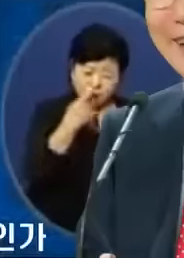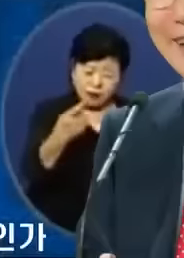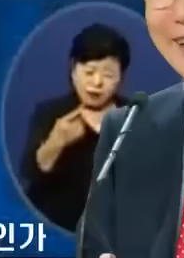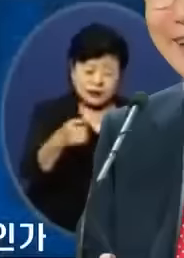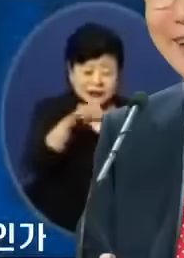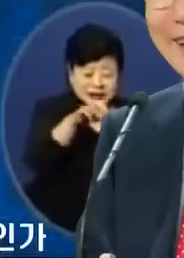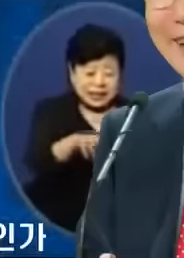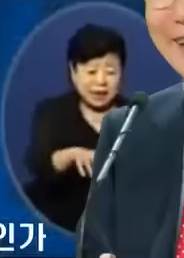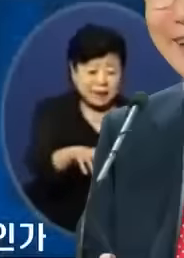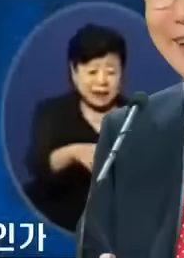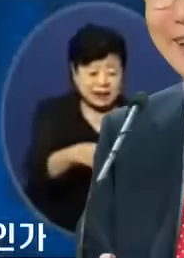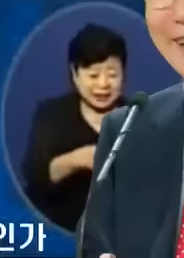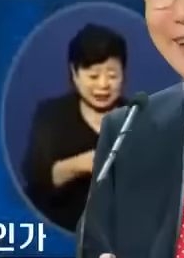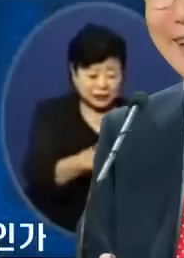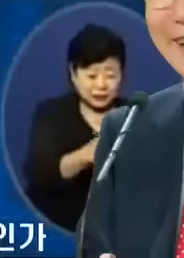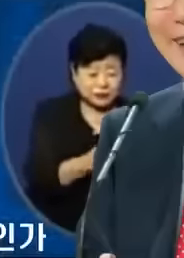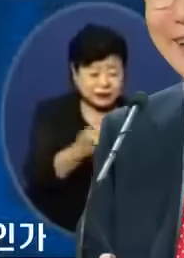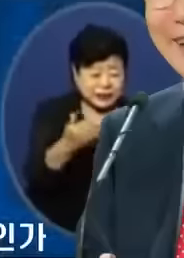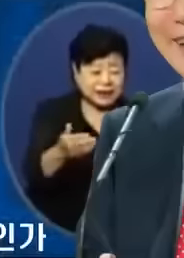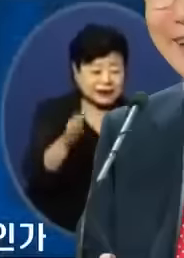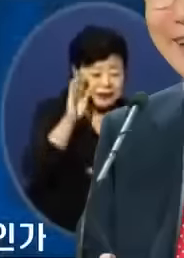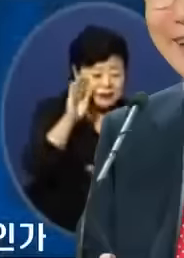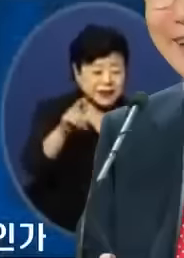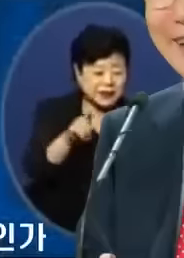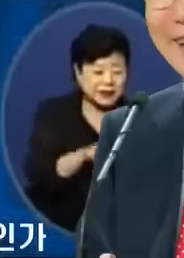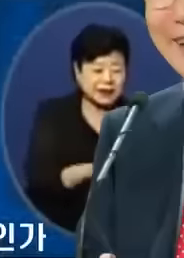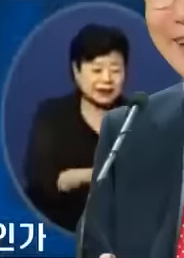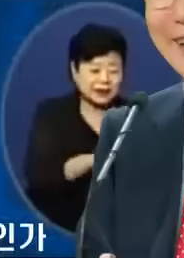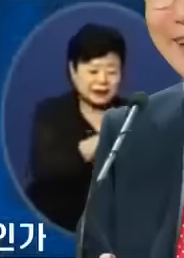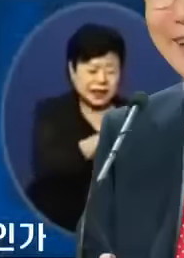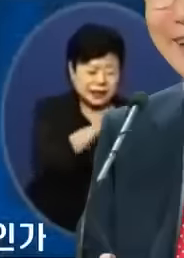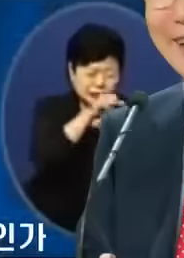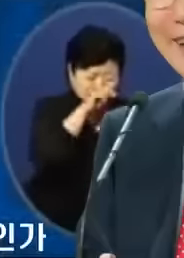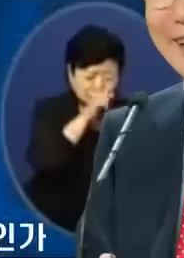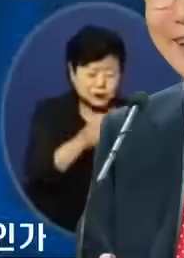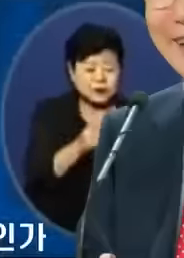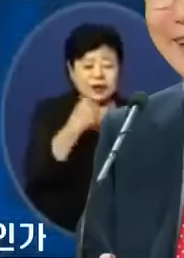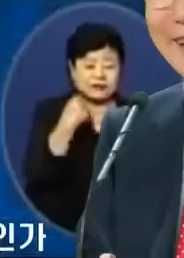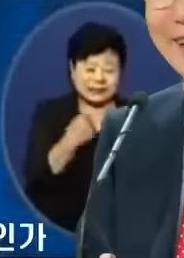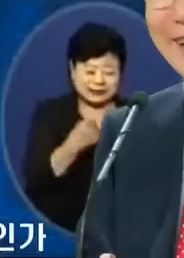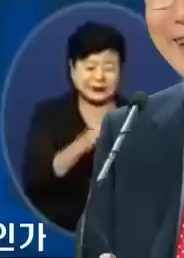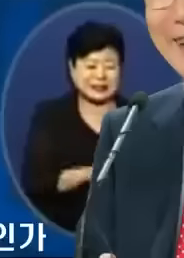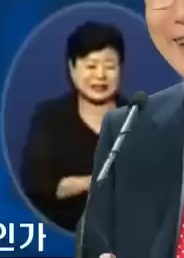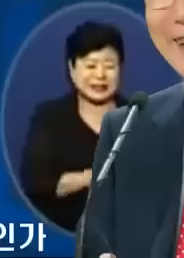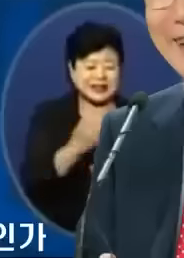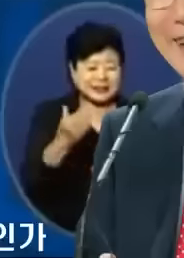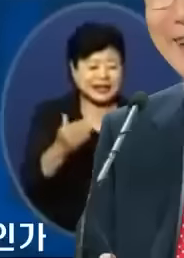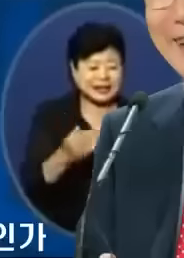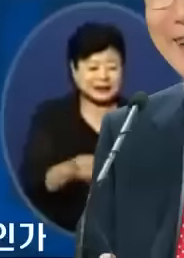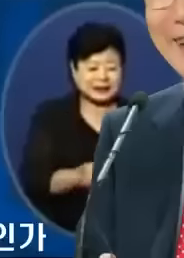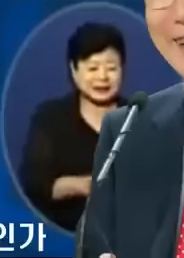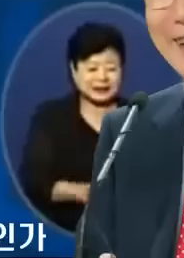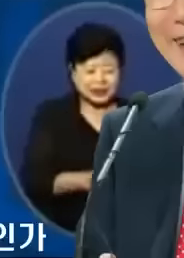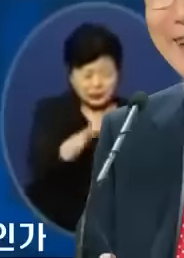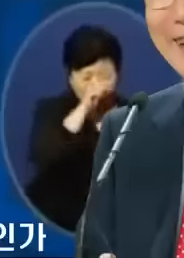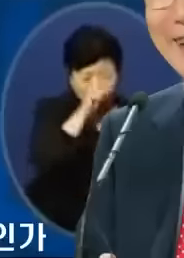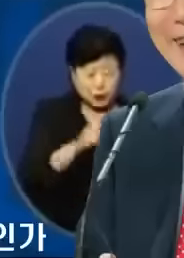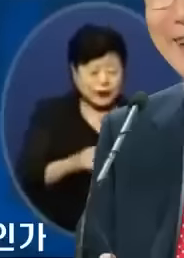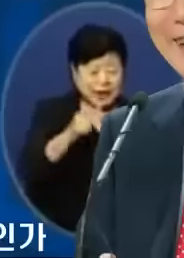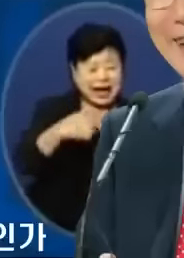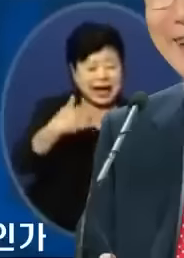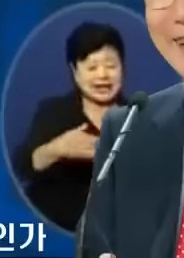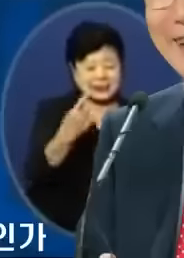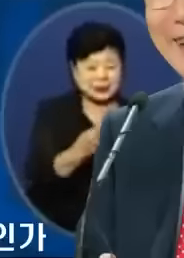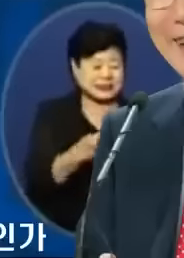앞에 제시하지만 주님은 당신의 미래를 위해 가장 좋은 것을 준비하고 계신다. 당신의 최고의 날은